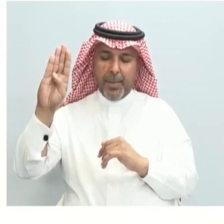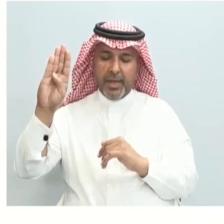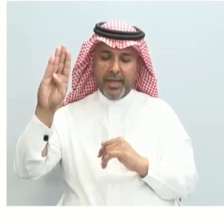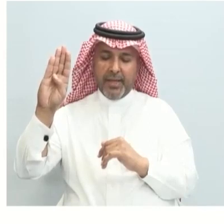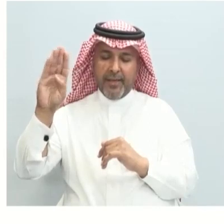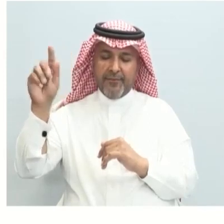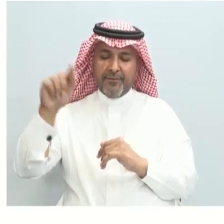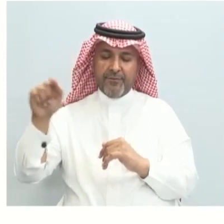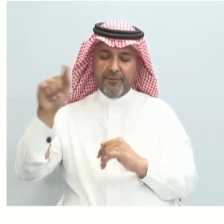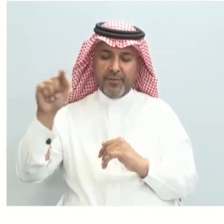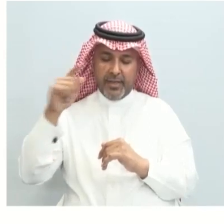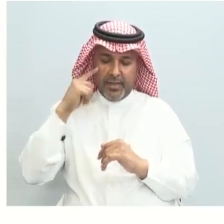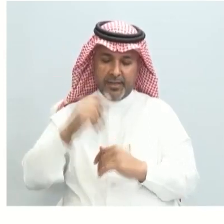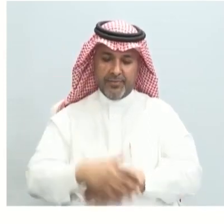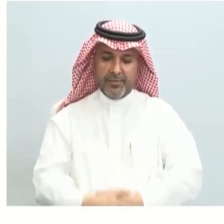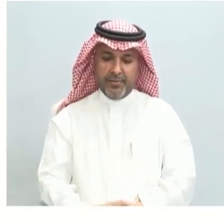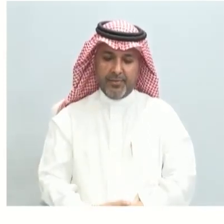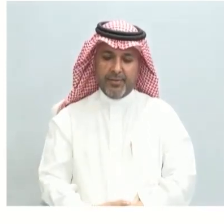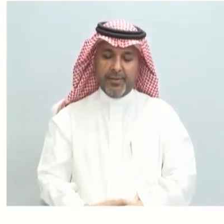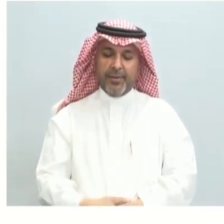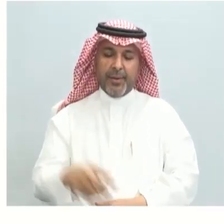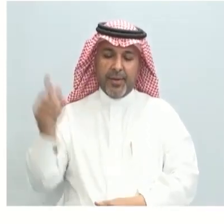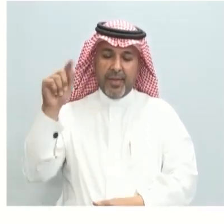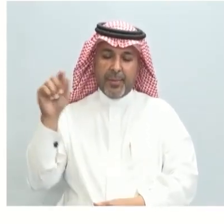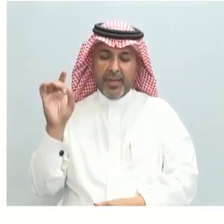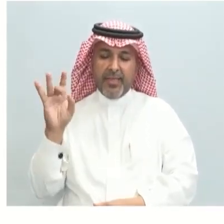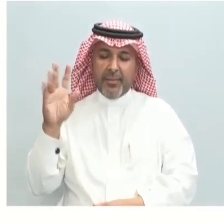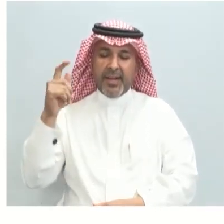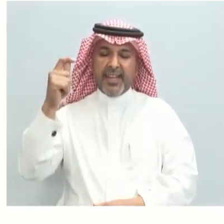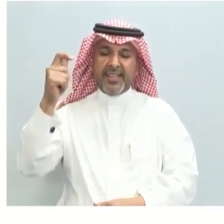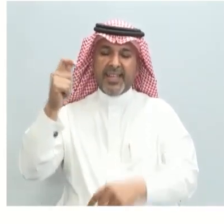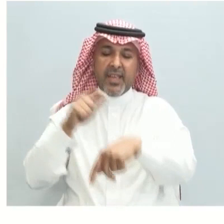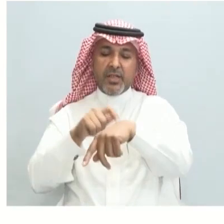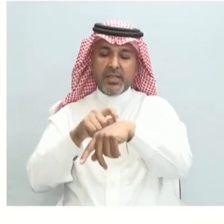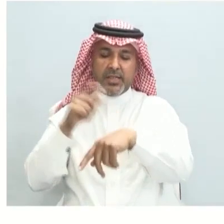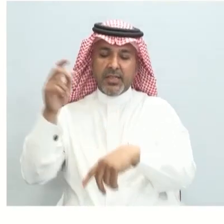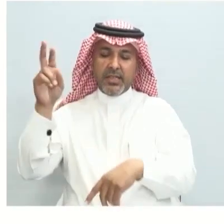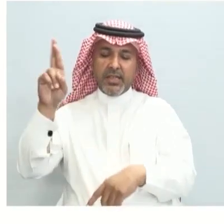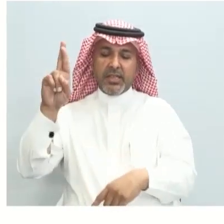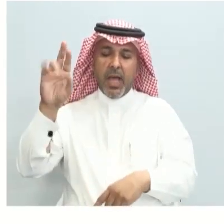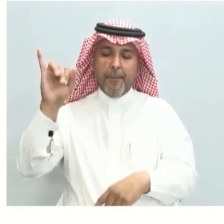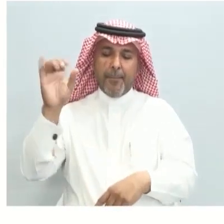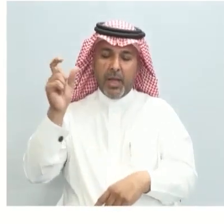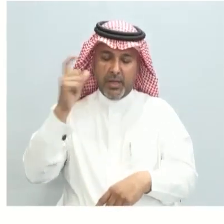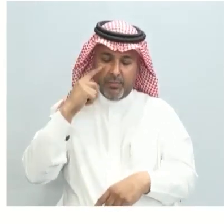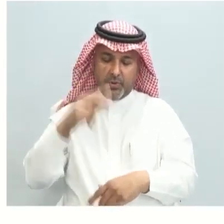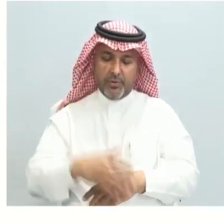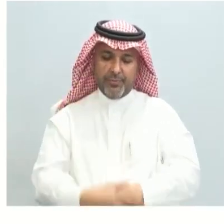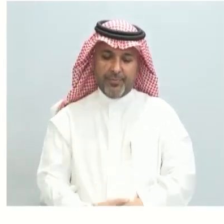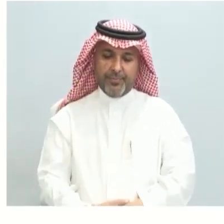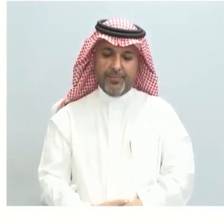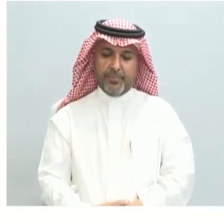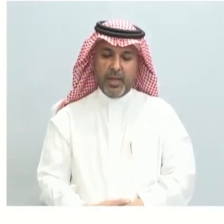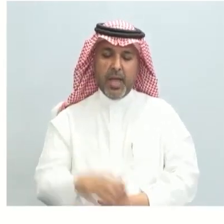هنا ما عندي ثيتا، أنا عندي في الزمن فبقول بي لتي بهذا بهذا الشكل يعني. فأنا الحين مطلوب مني إني أعرف كم الـ